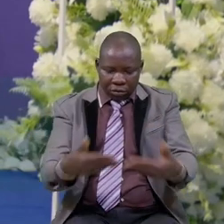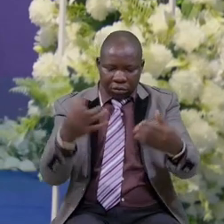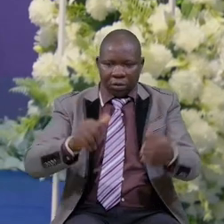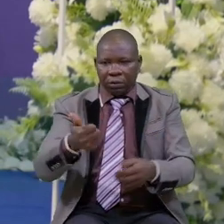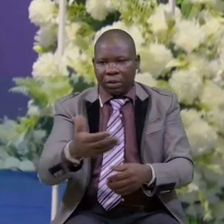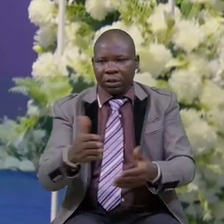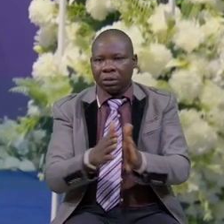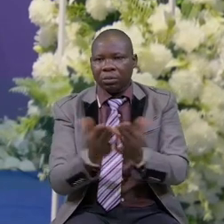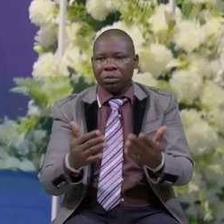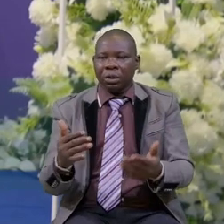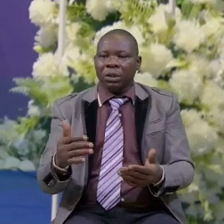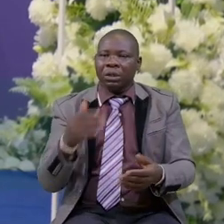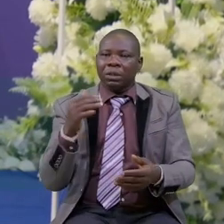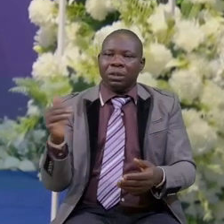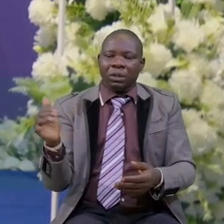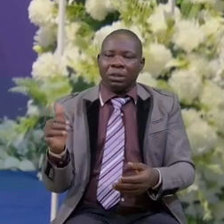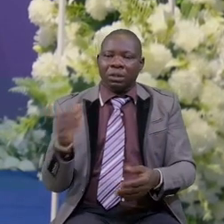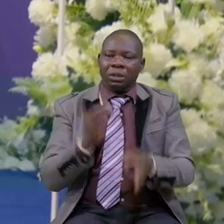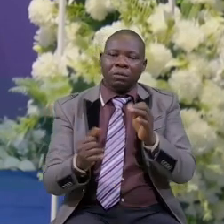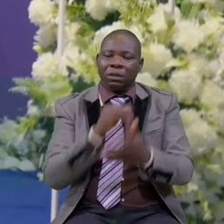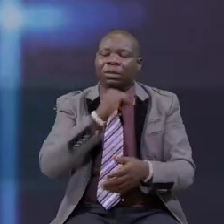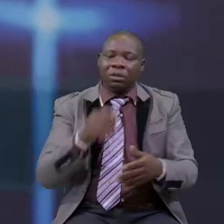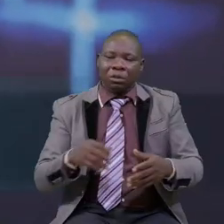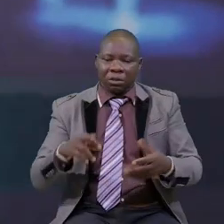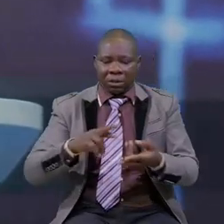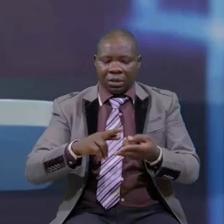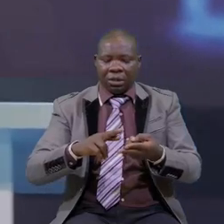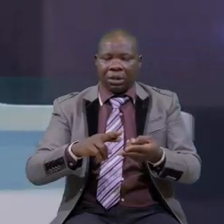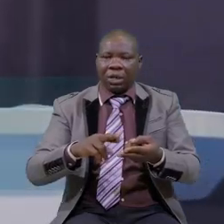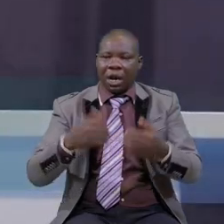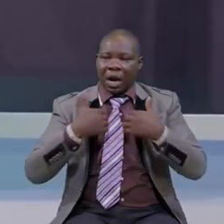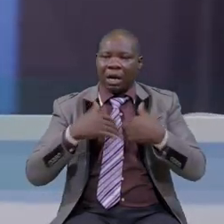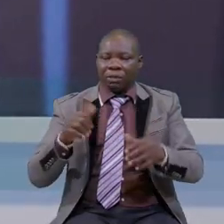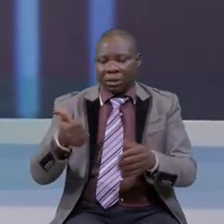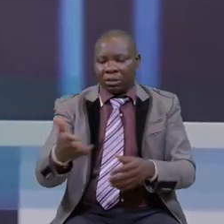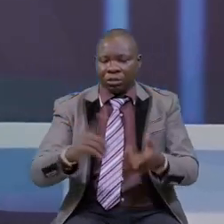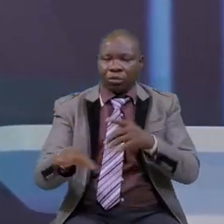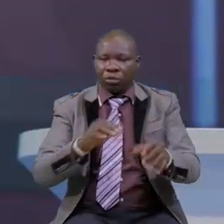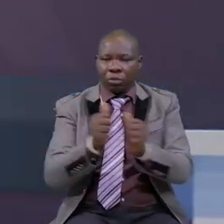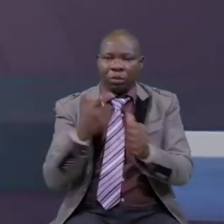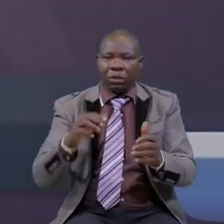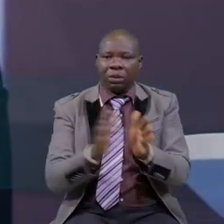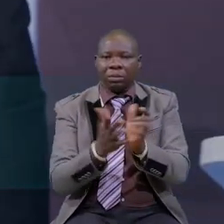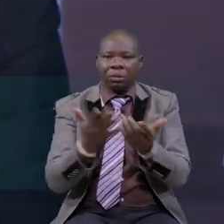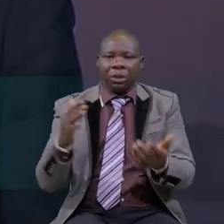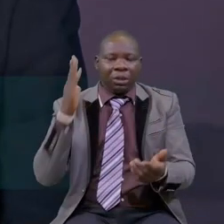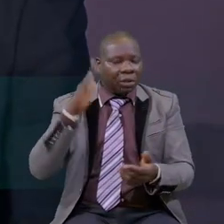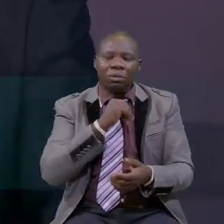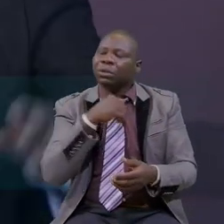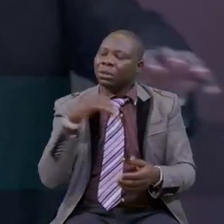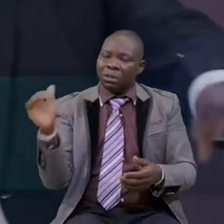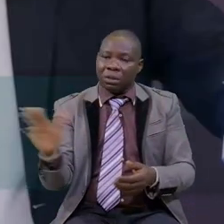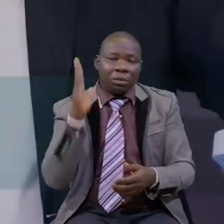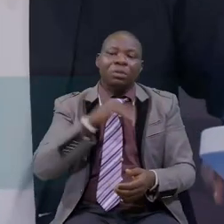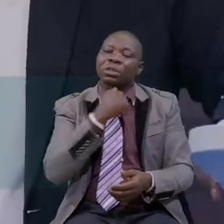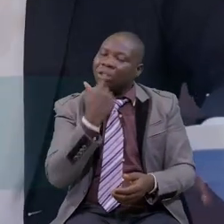pas. Et ça ne se rapporte pas à la Bible. Ils ne diront pas, ce livre a été donné par